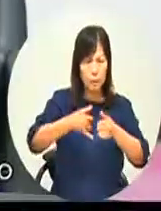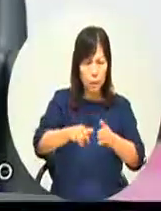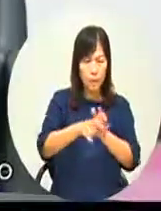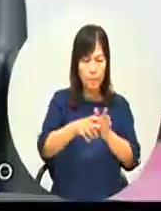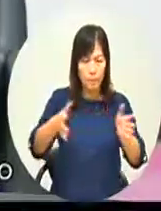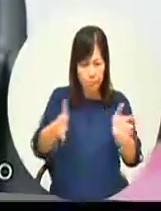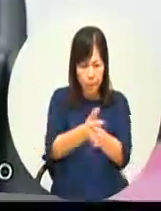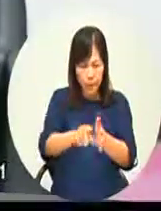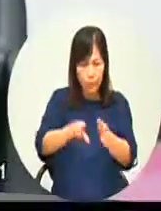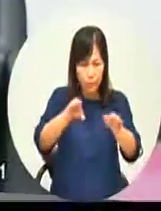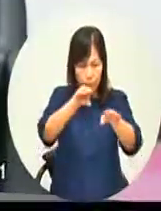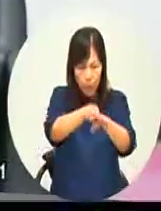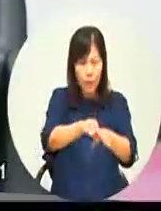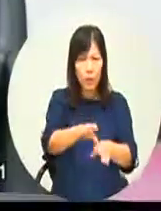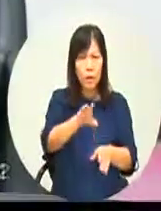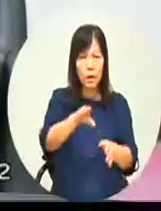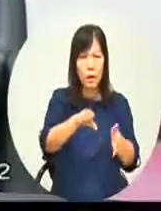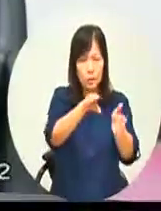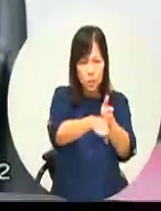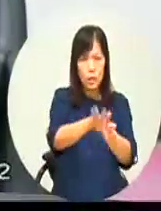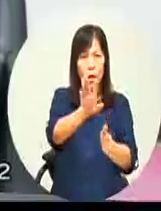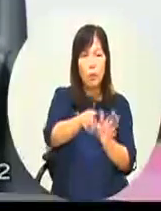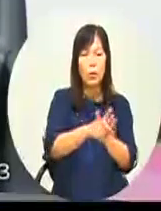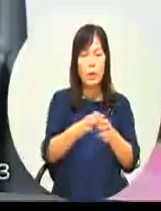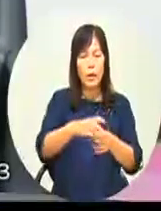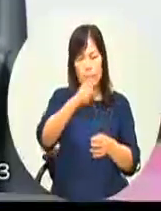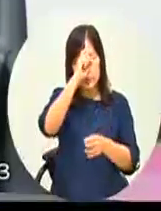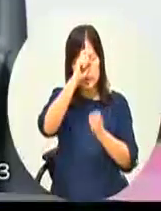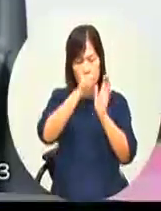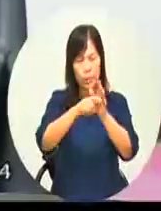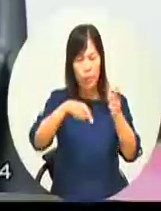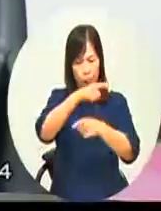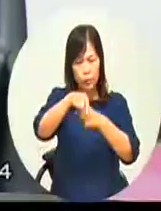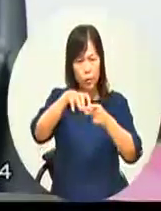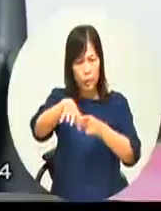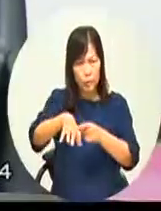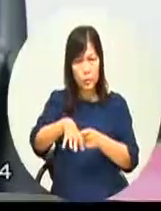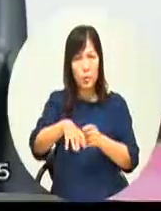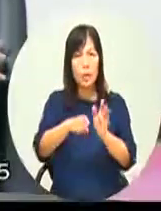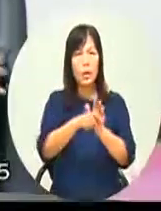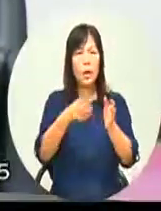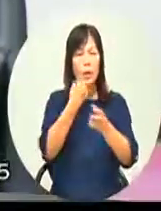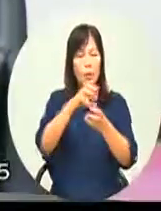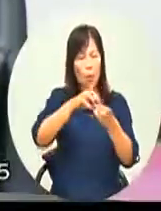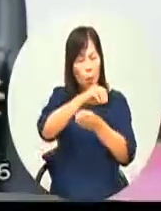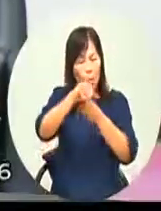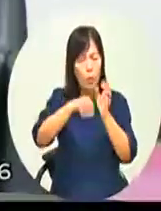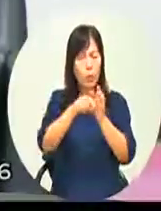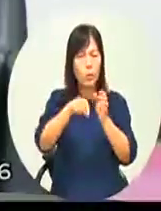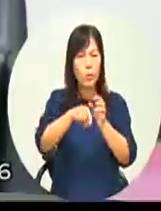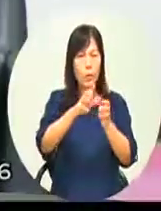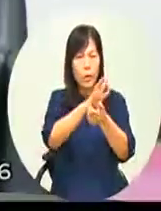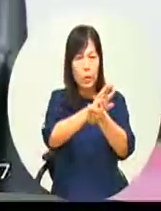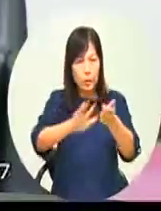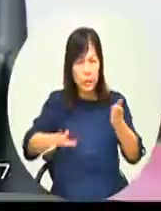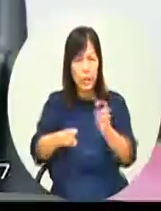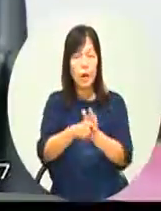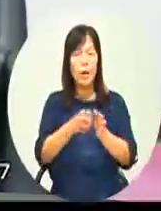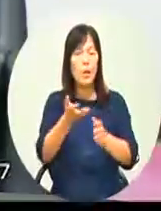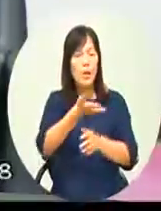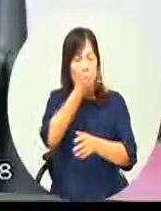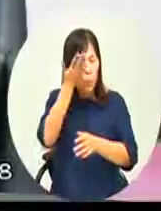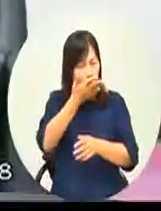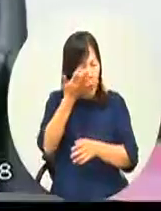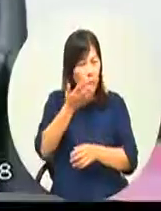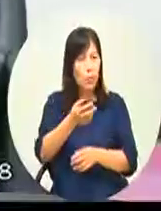集停靠而已。那本席的建议是要一个转运站，能够活络带动，不管是观光或者